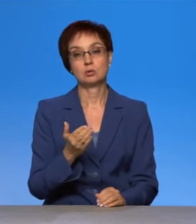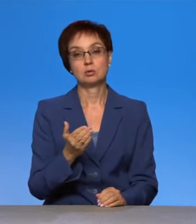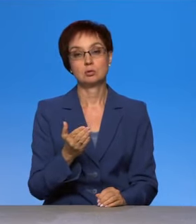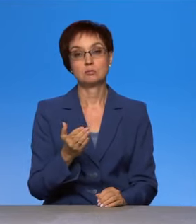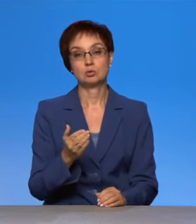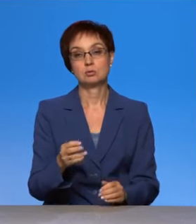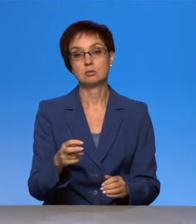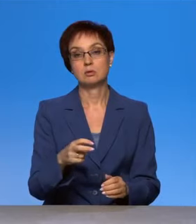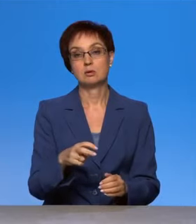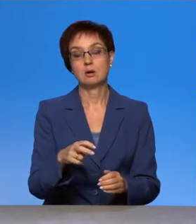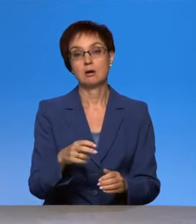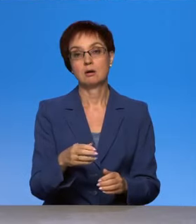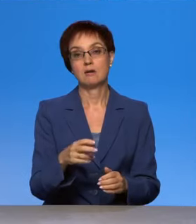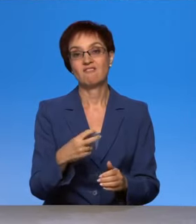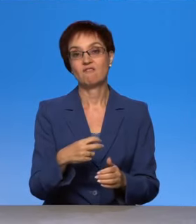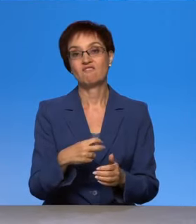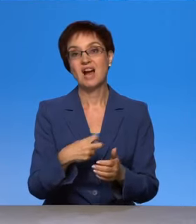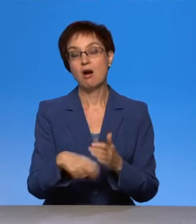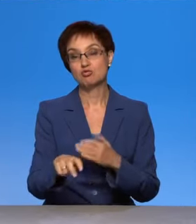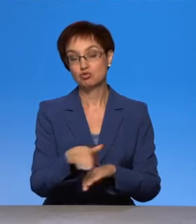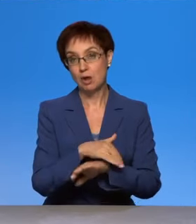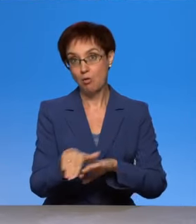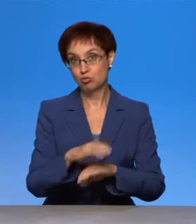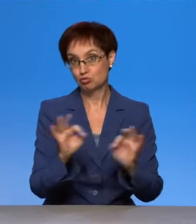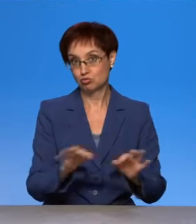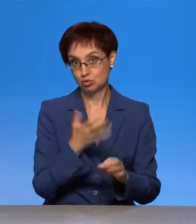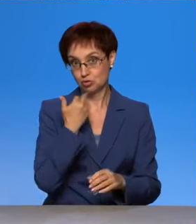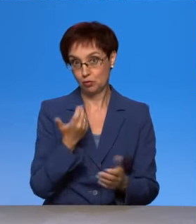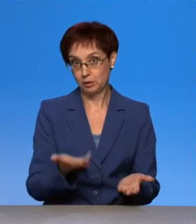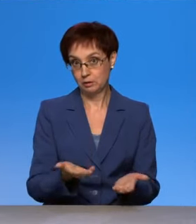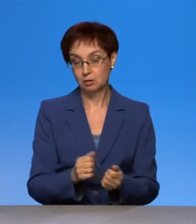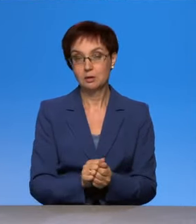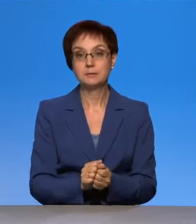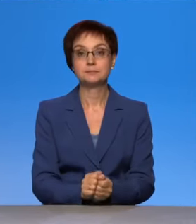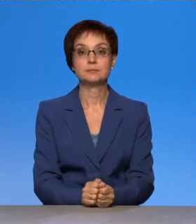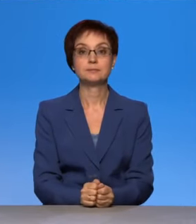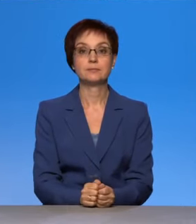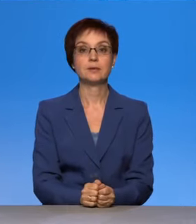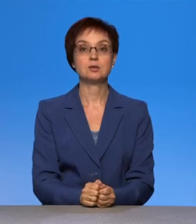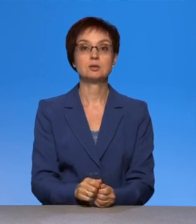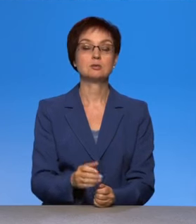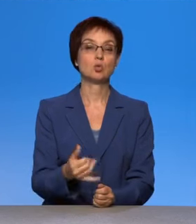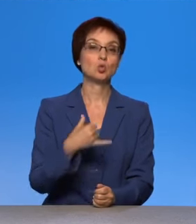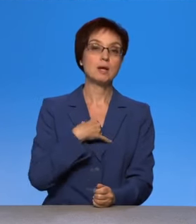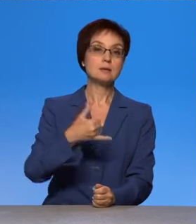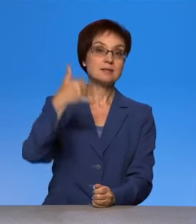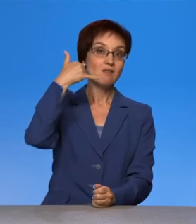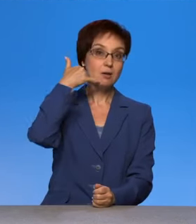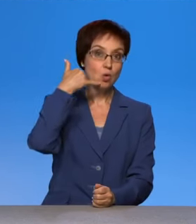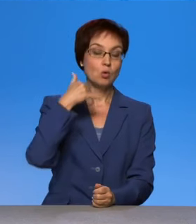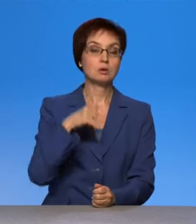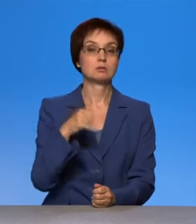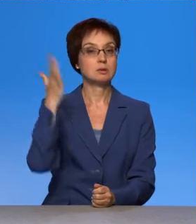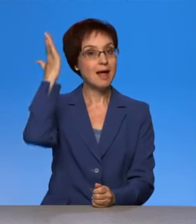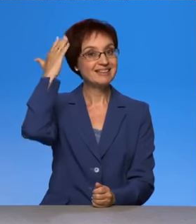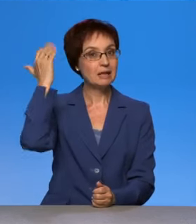что-то с головой. Послушаем телезрителей еще, да? С нами на связи Нина из Татарстана. Нин, добрый вечер, вы